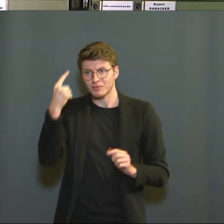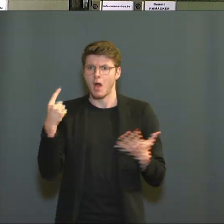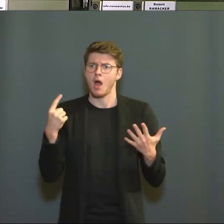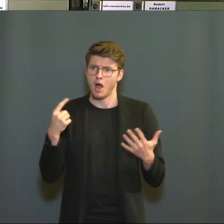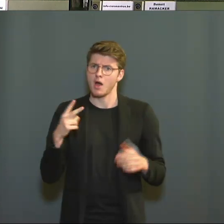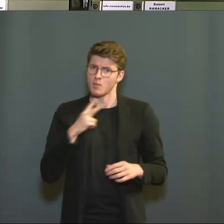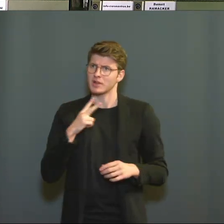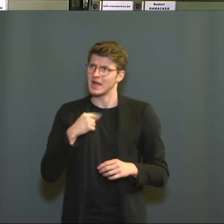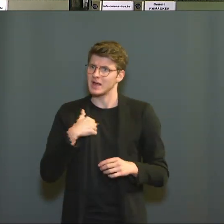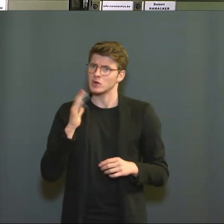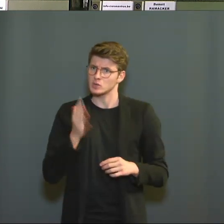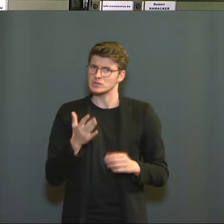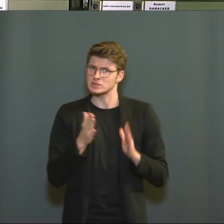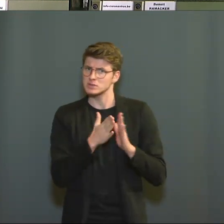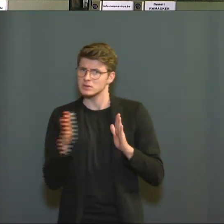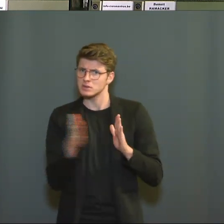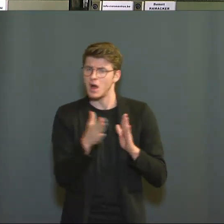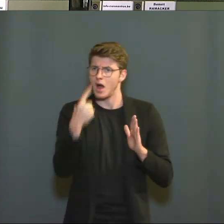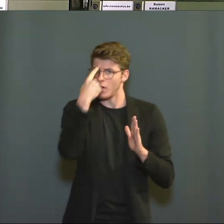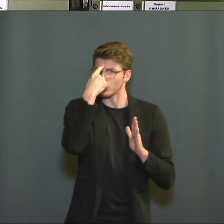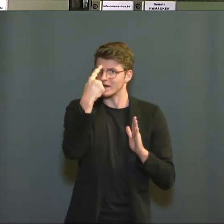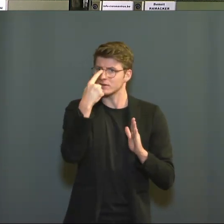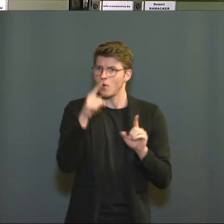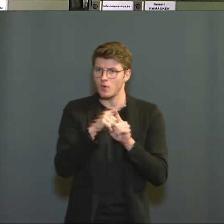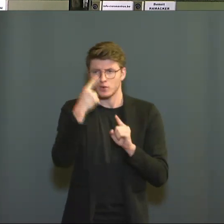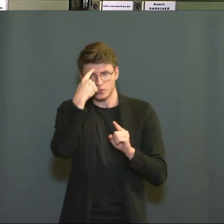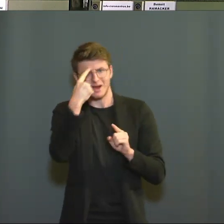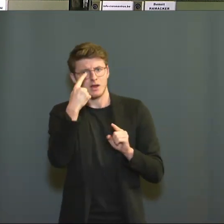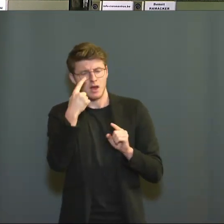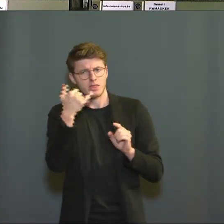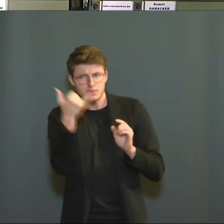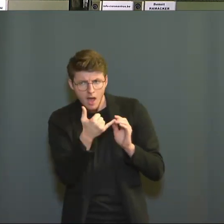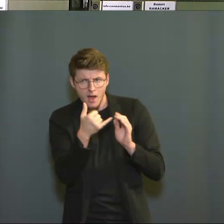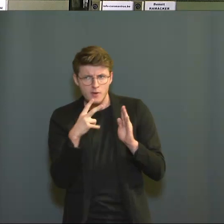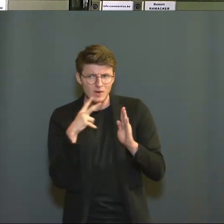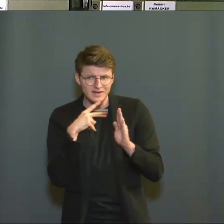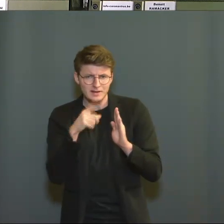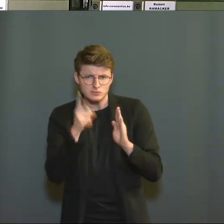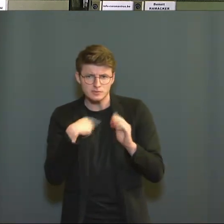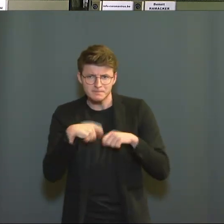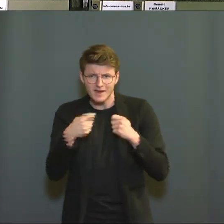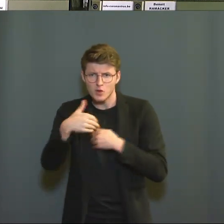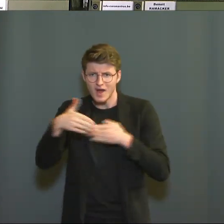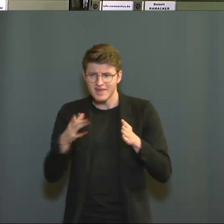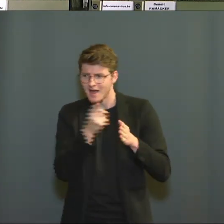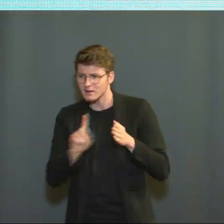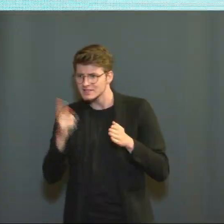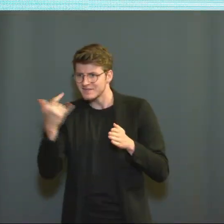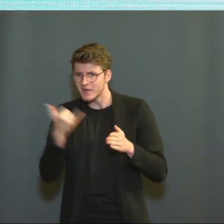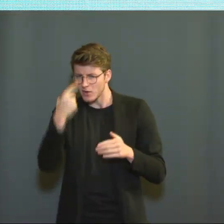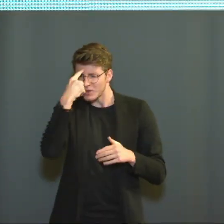kennen. En zodoende de quarantaine niet langer te laten duren dan de 7 dagen sinds het contact heeft